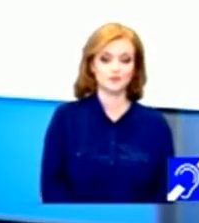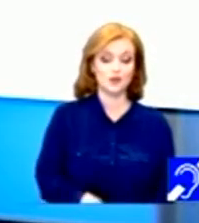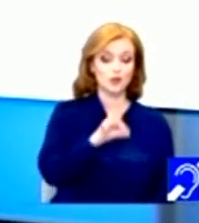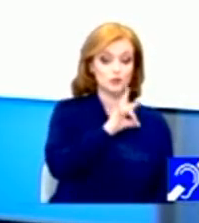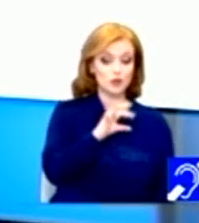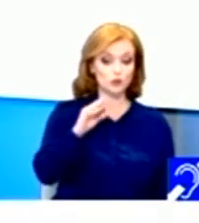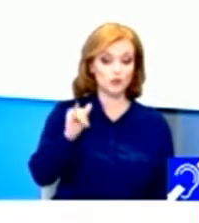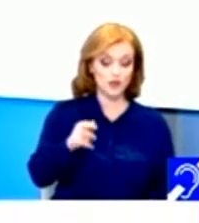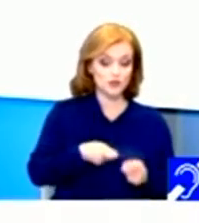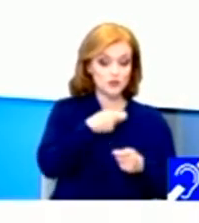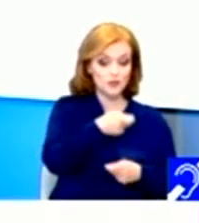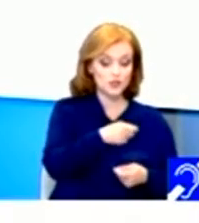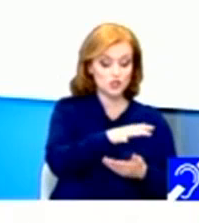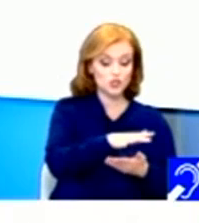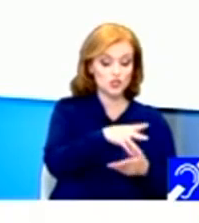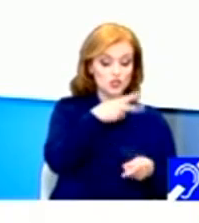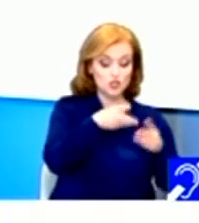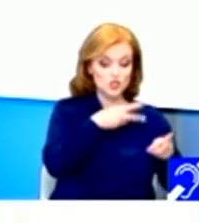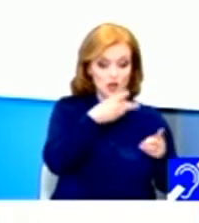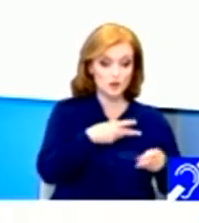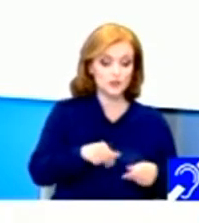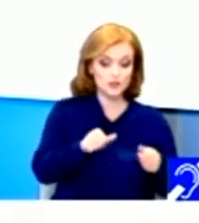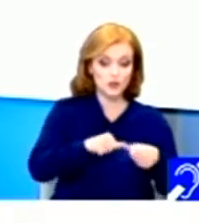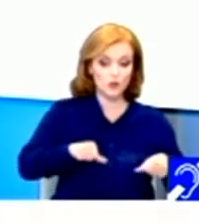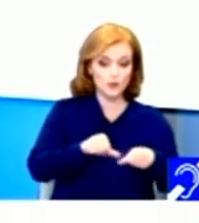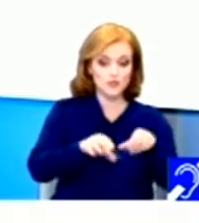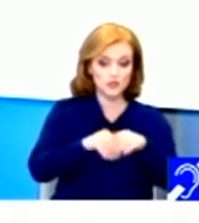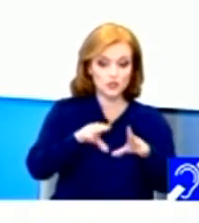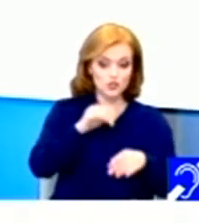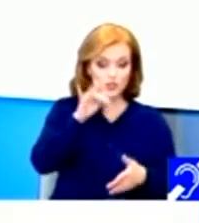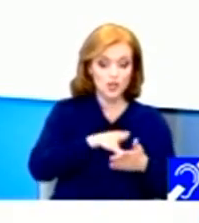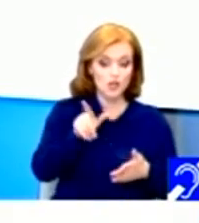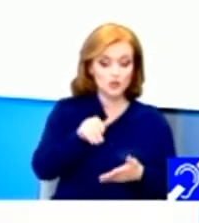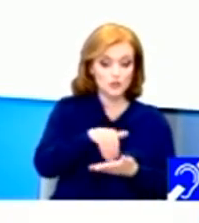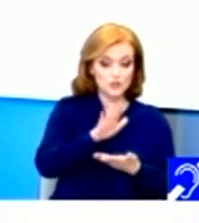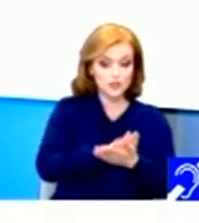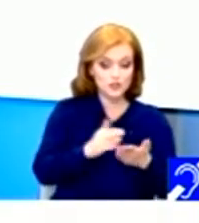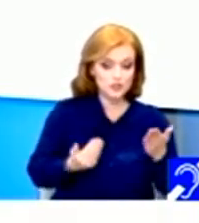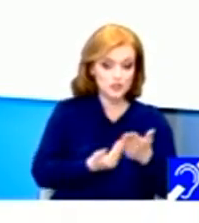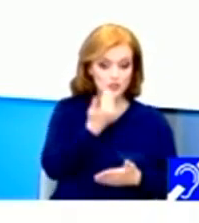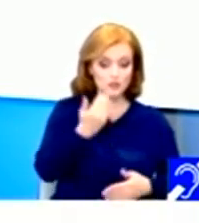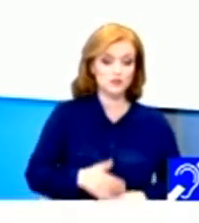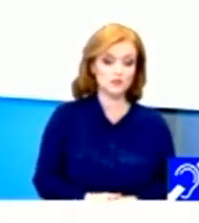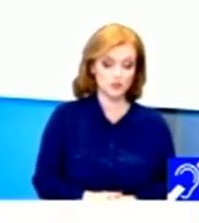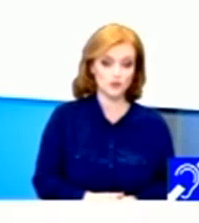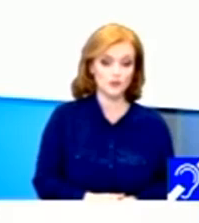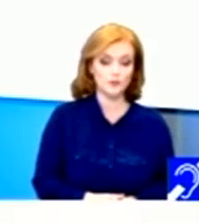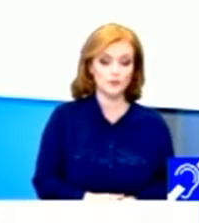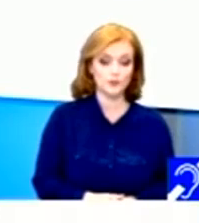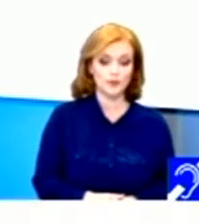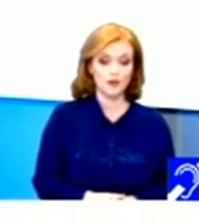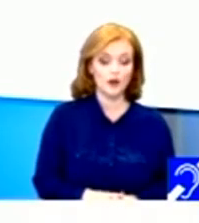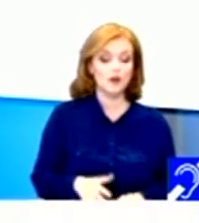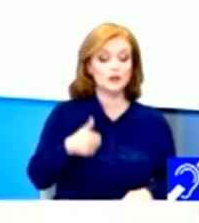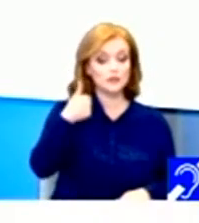Ruslan Codreanu a depus un demers la Consiliul Electoral de Circumscripție Electorală pentru a fi înregistrat în cursa pentru funcția de primar al Chișinăului.